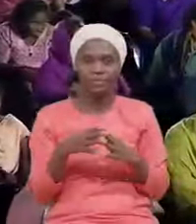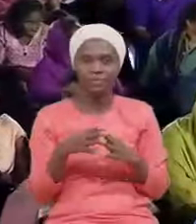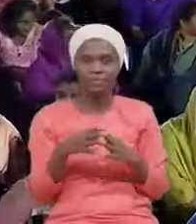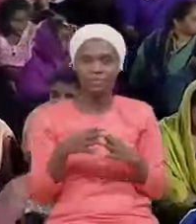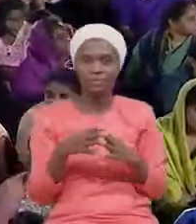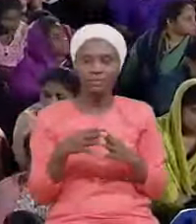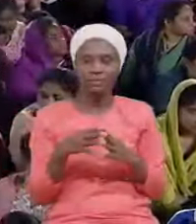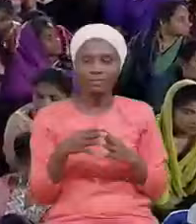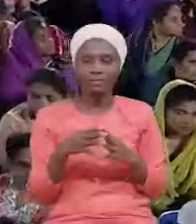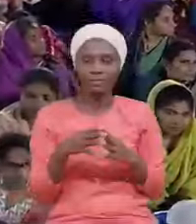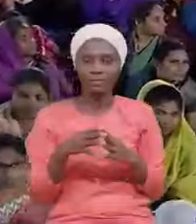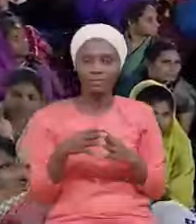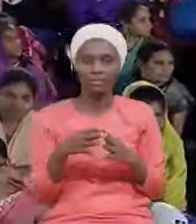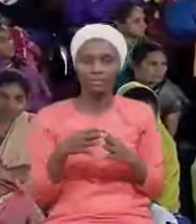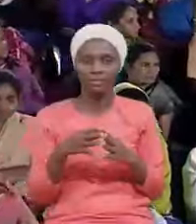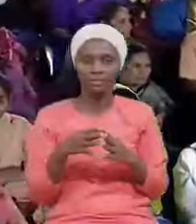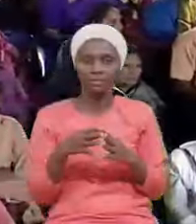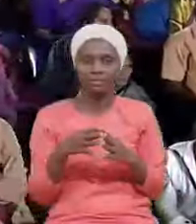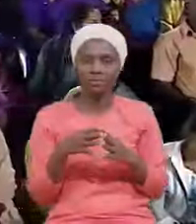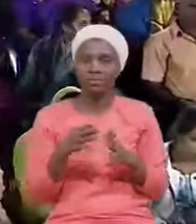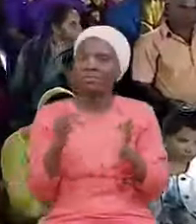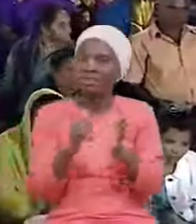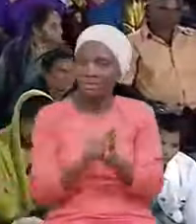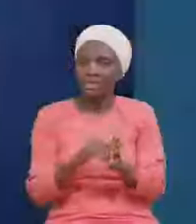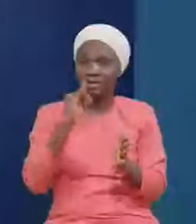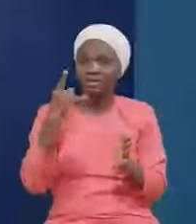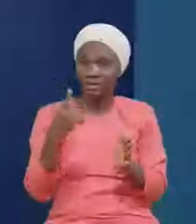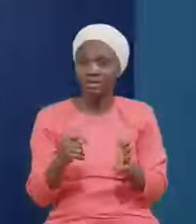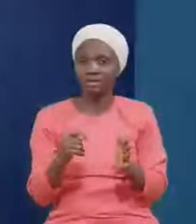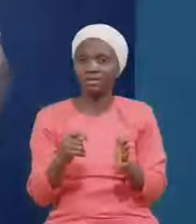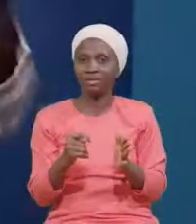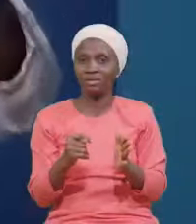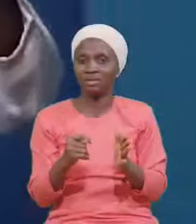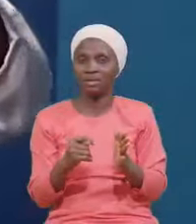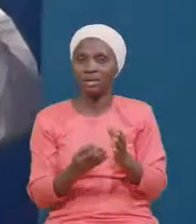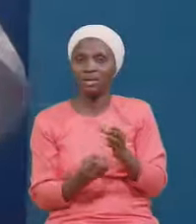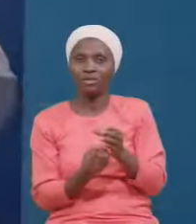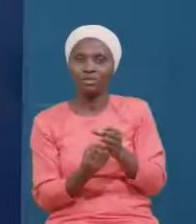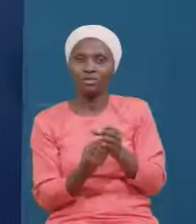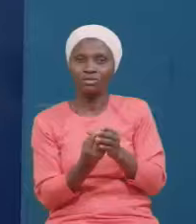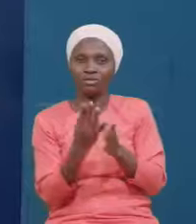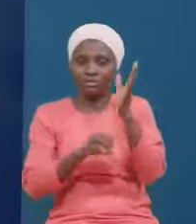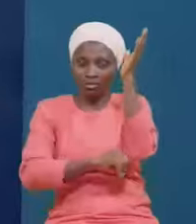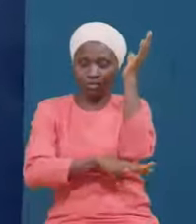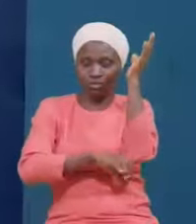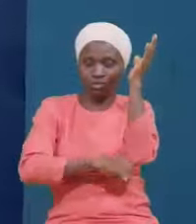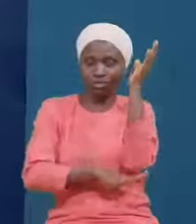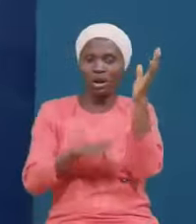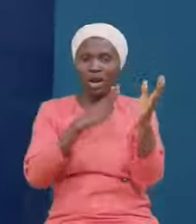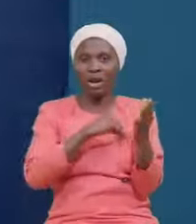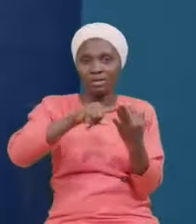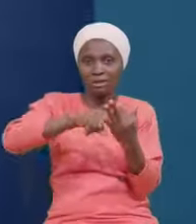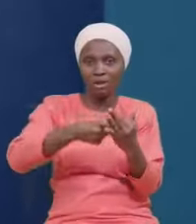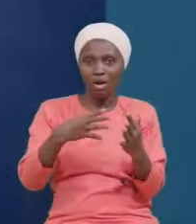నేను పంపించి ఉన్న బలి అర్పణ గొర్రెపిల్ల. That is the very source and the origin and the author of